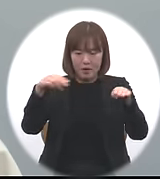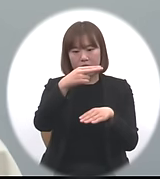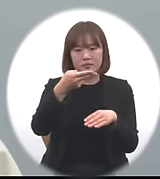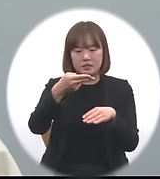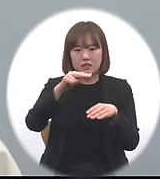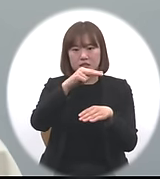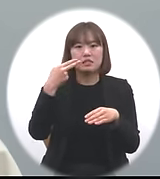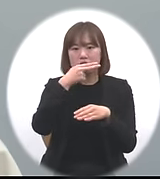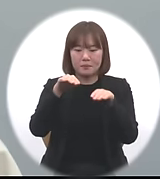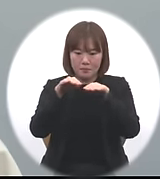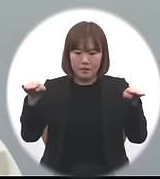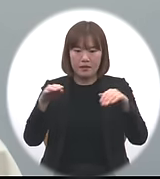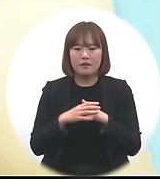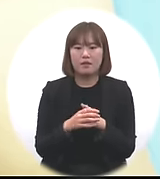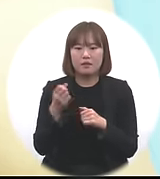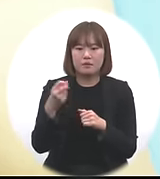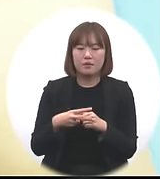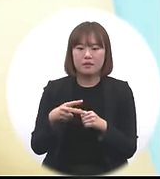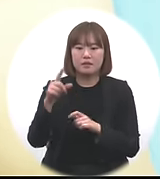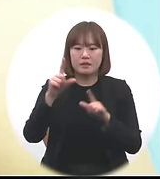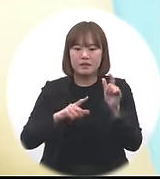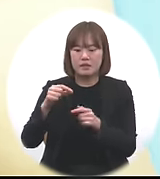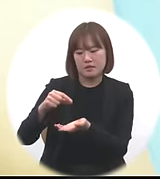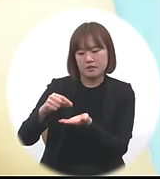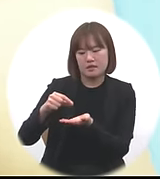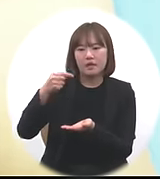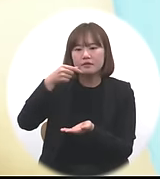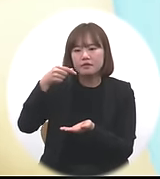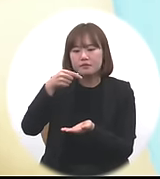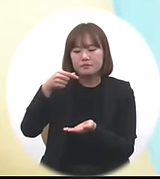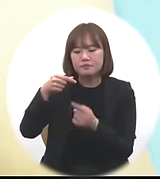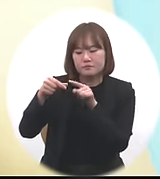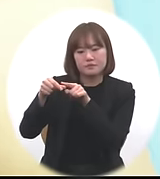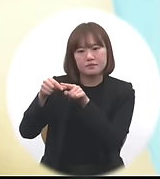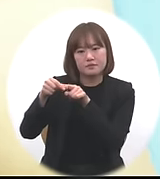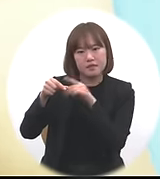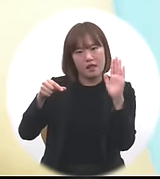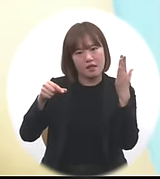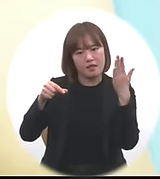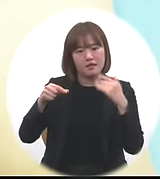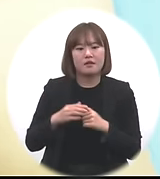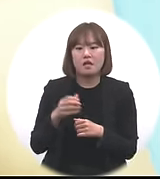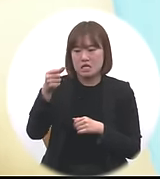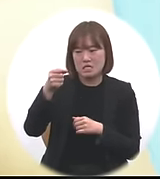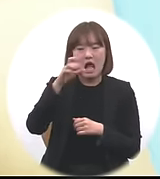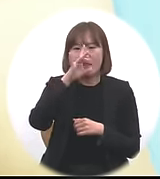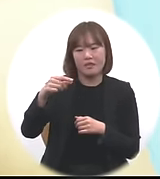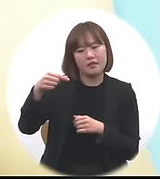잘 닦입니다. 그 다음번에 잡는 얘기 드렸어요. 어떻게 해요? 연필 잡듯이 잡으셔야 된다. 움켜 잡으면 안 된다. 이 말씀